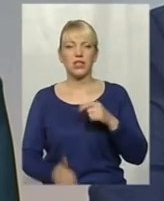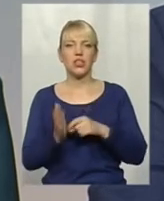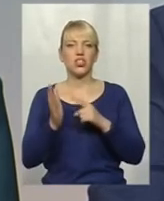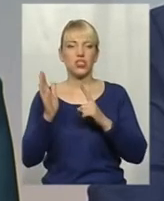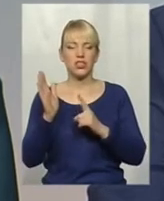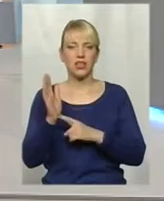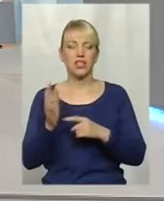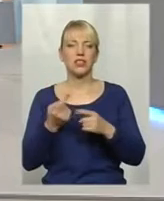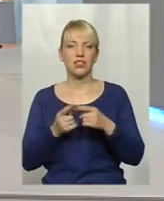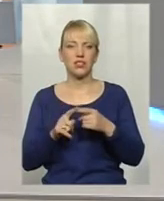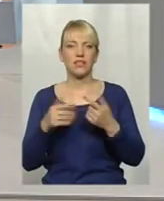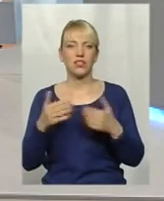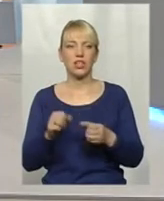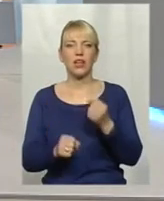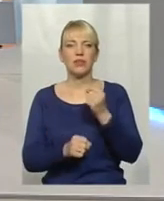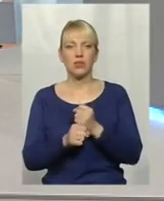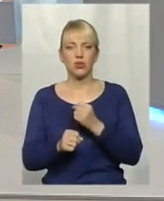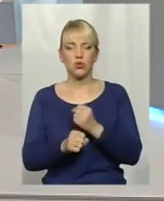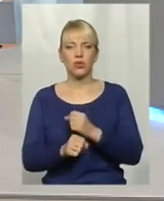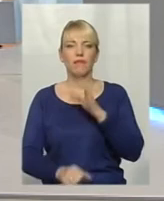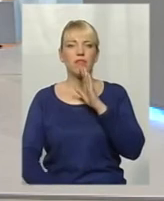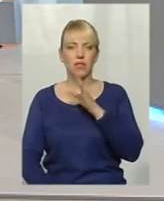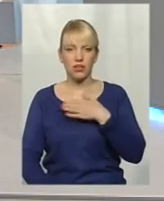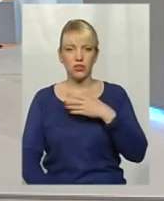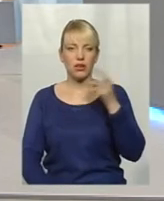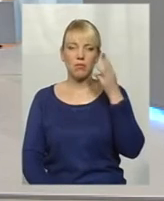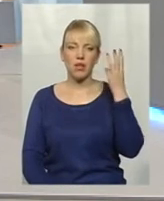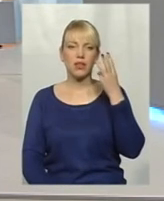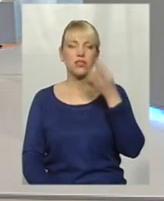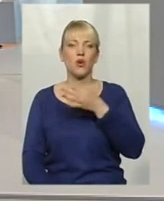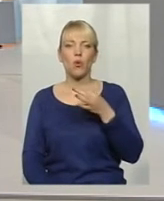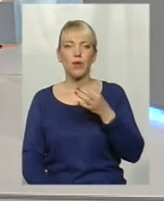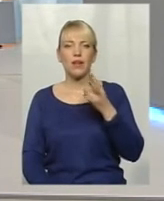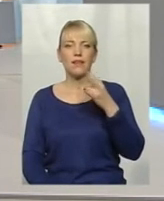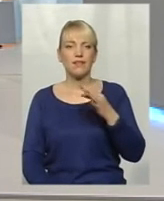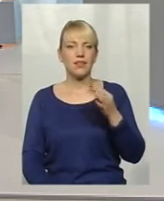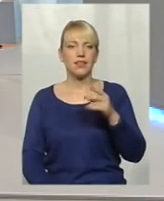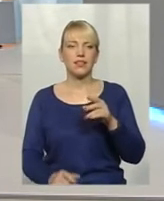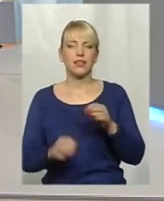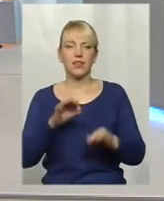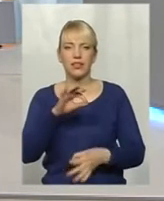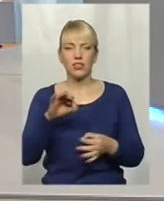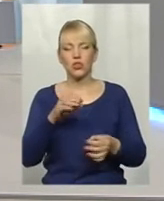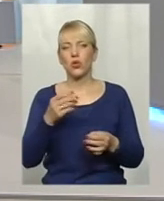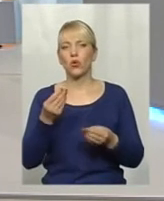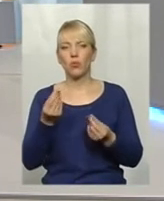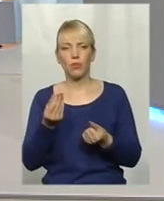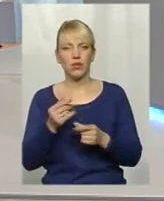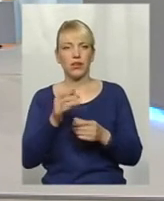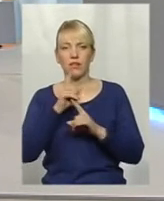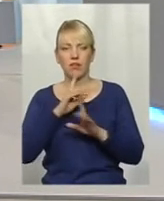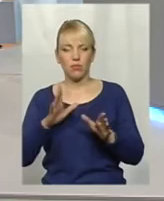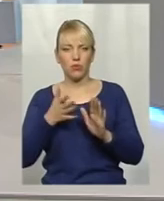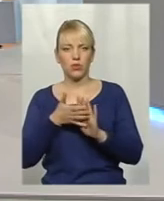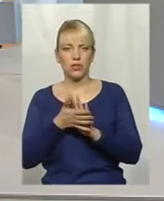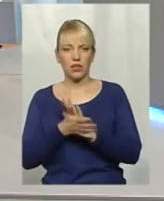у нас в Хмельницькій області. При цьому, що важливо зазначити, жодної копійки додаткових коштів з державного бюджету, жодної копійки коштів з